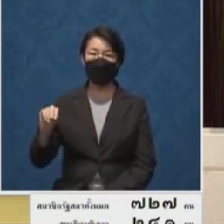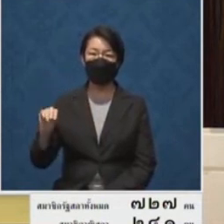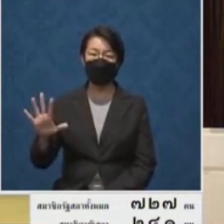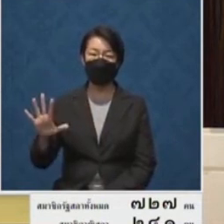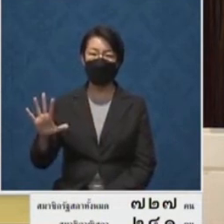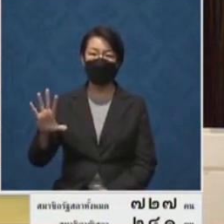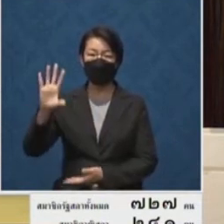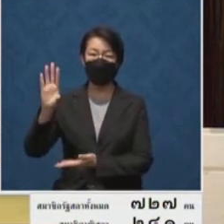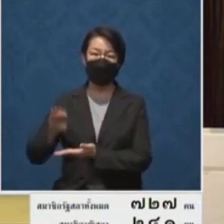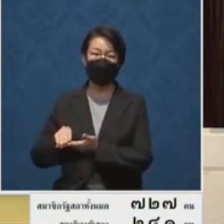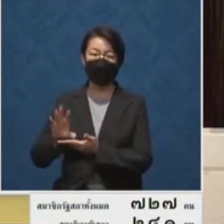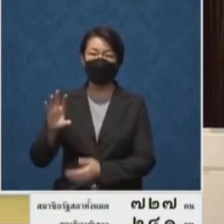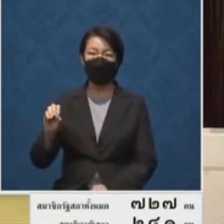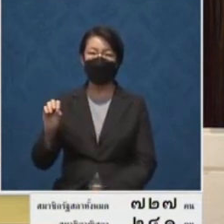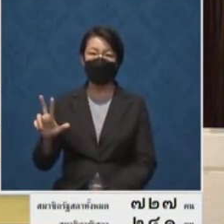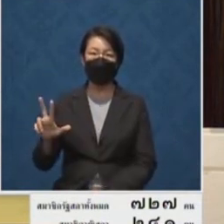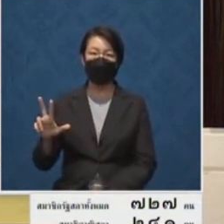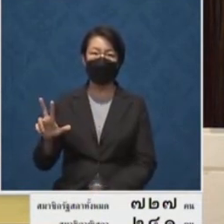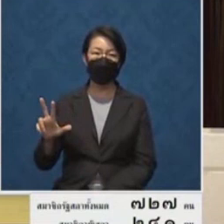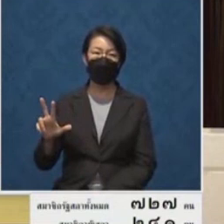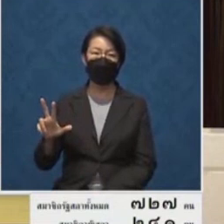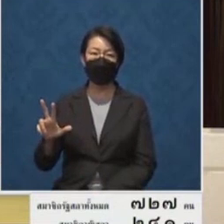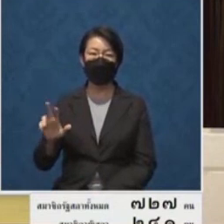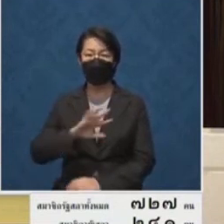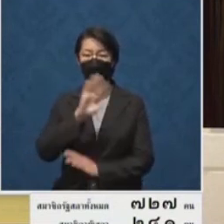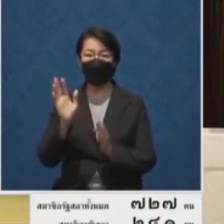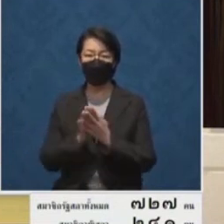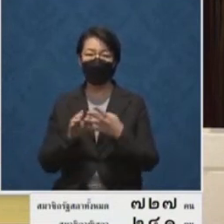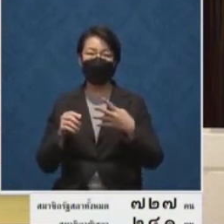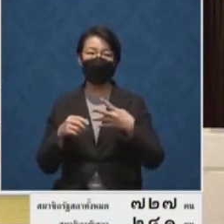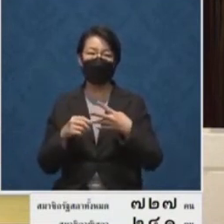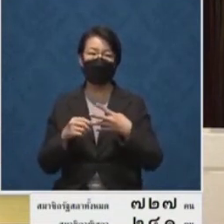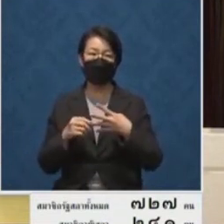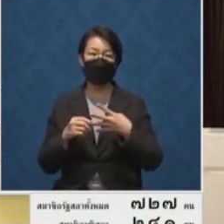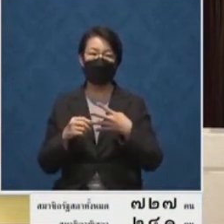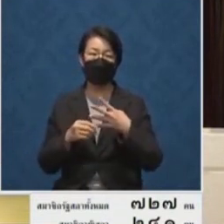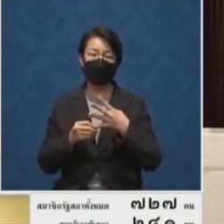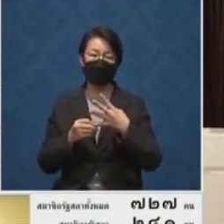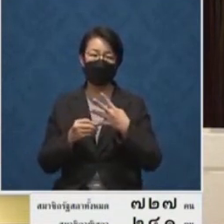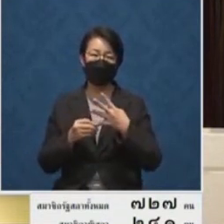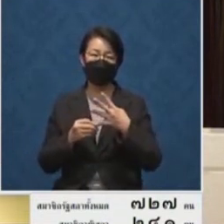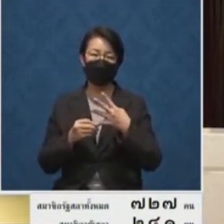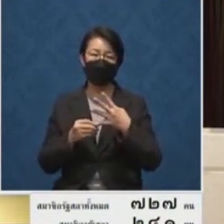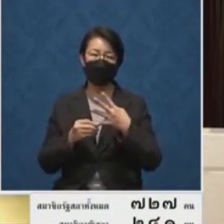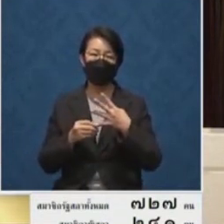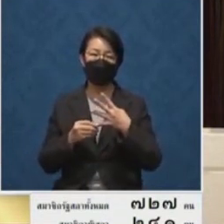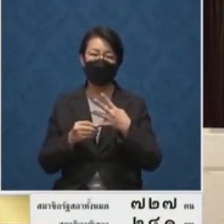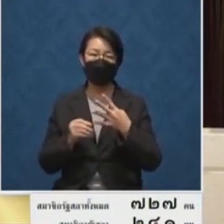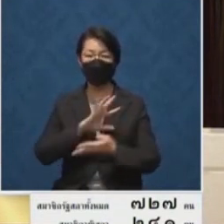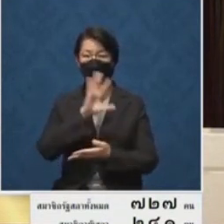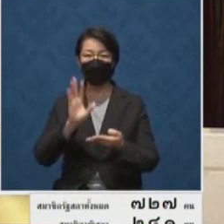คะแนนสส8คะแนนสว45รวม53รวมทั้งฉ